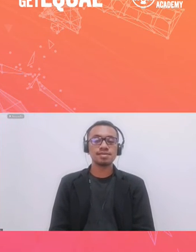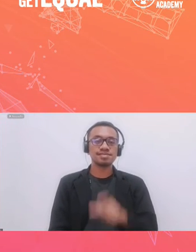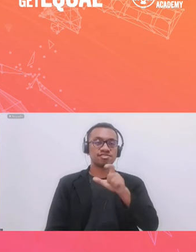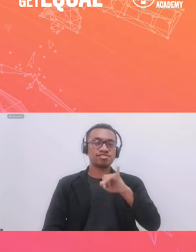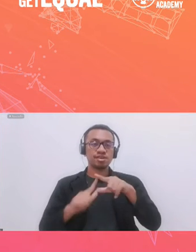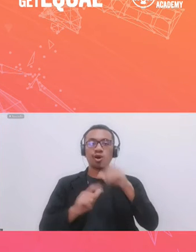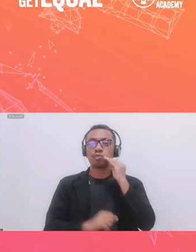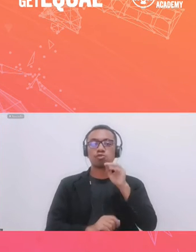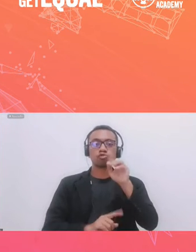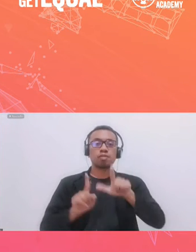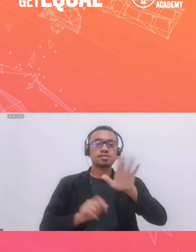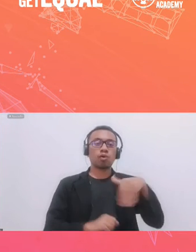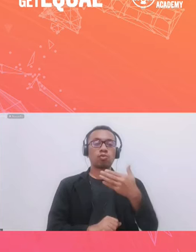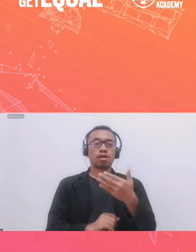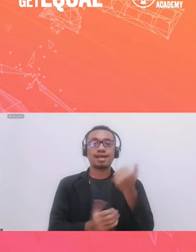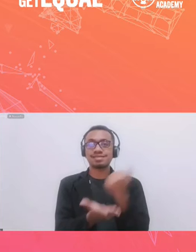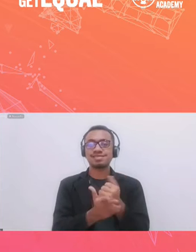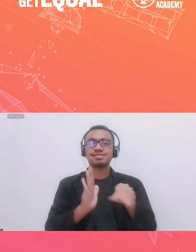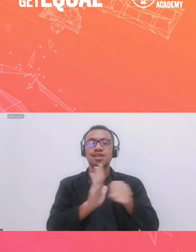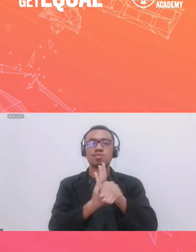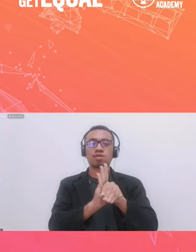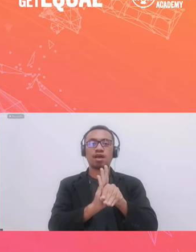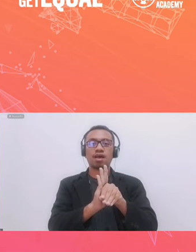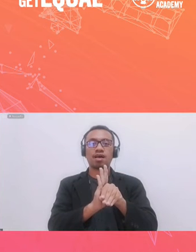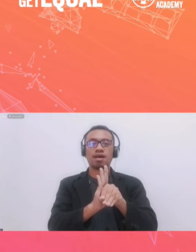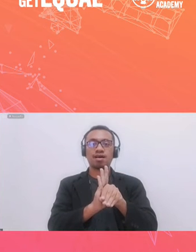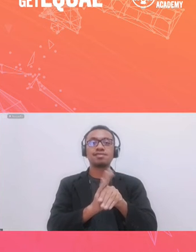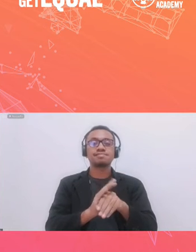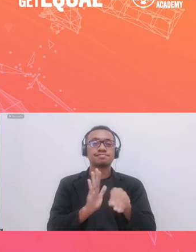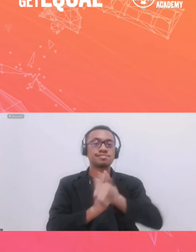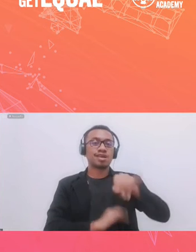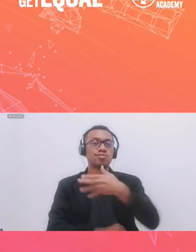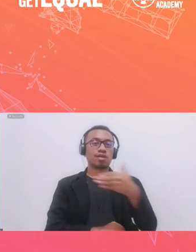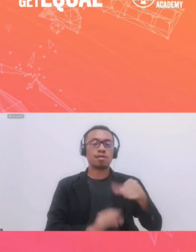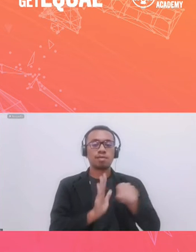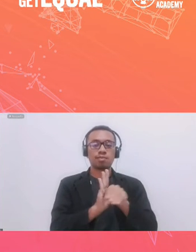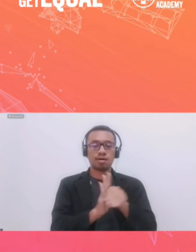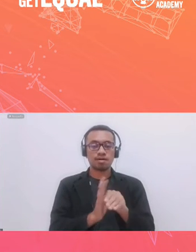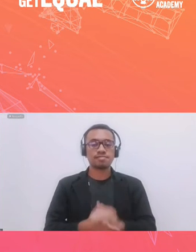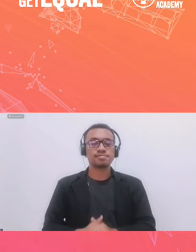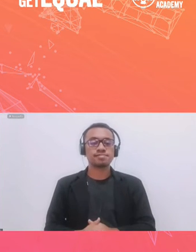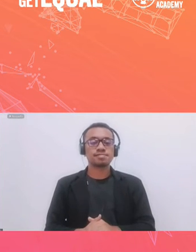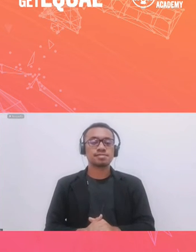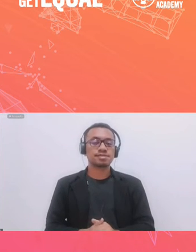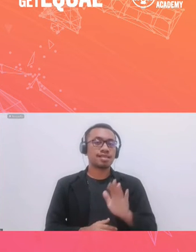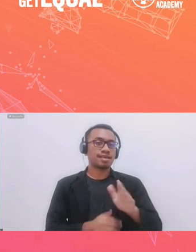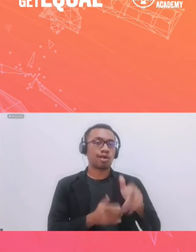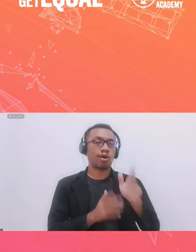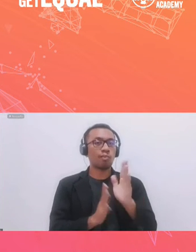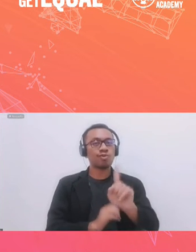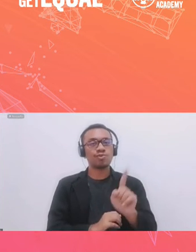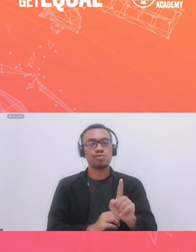17 tahun dari Jayapura, Papua. Kemarin baru men-take over salah satu akun Twitter tokoh publik juga. Nanti kita ngobrol sama Cia lebih